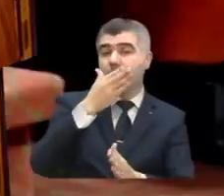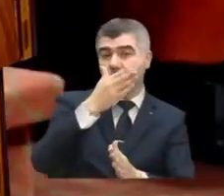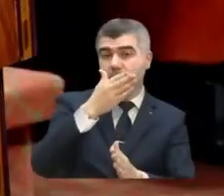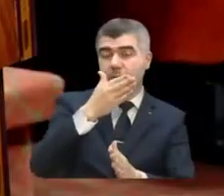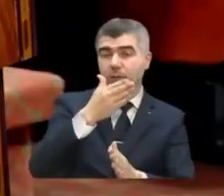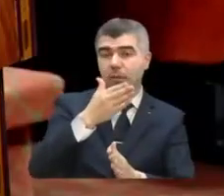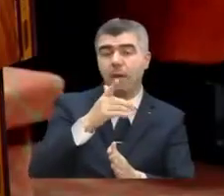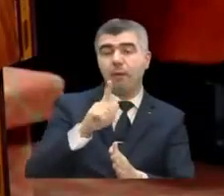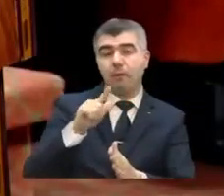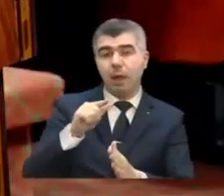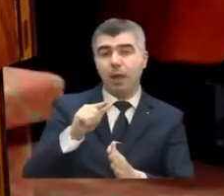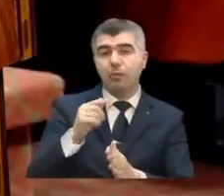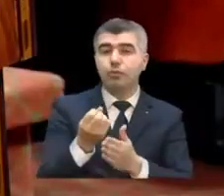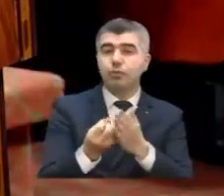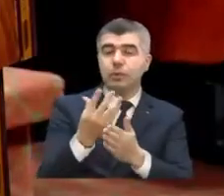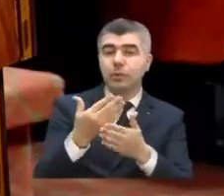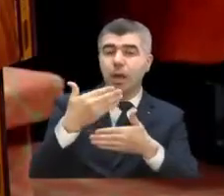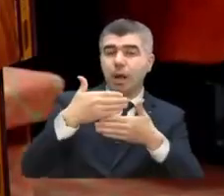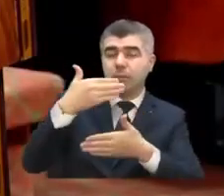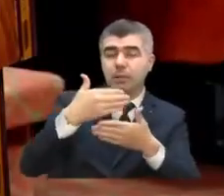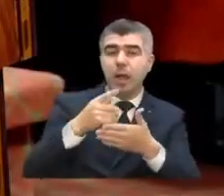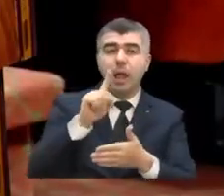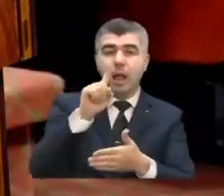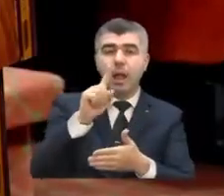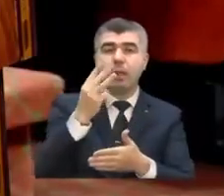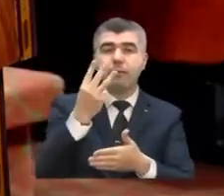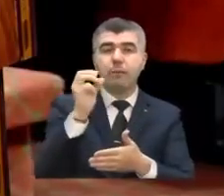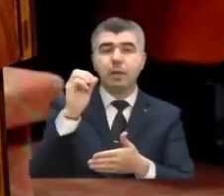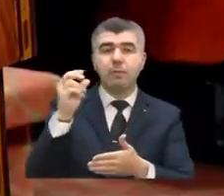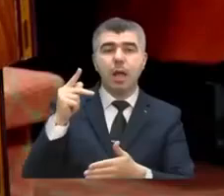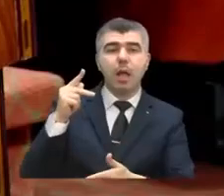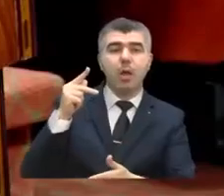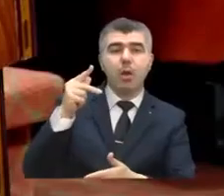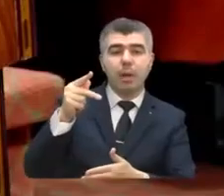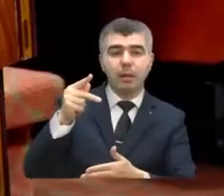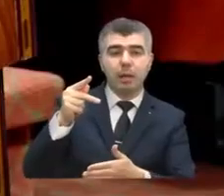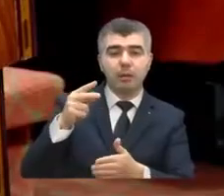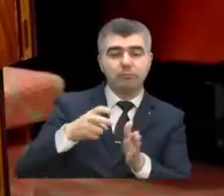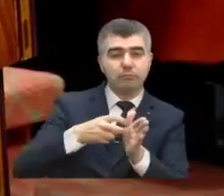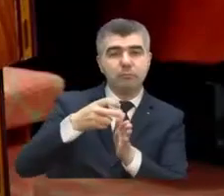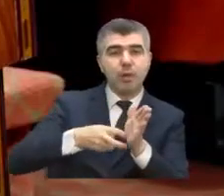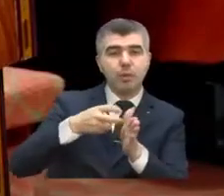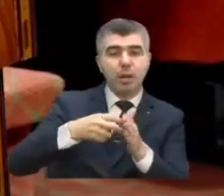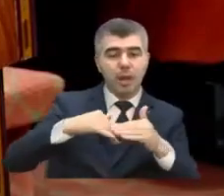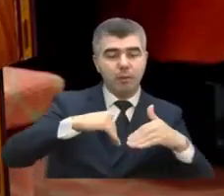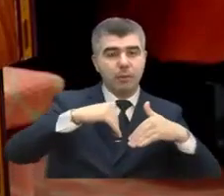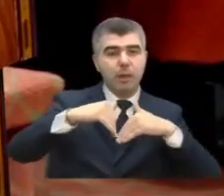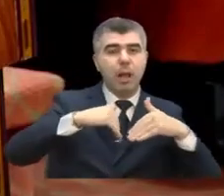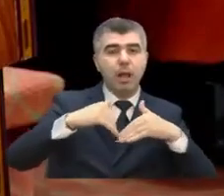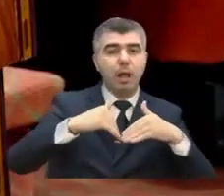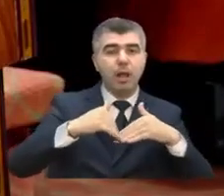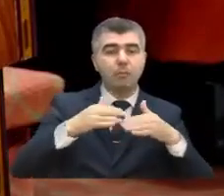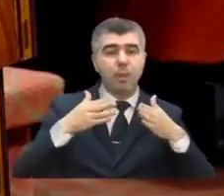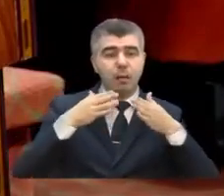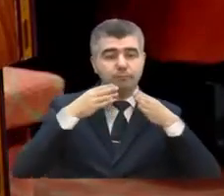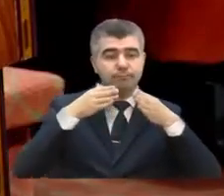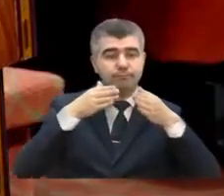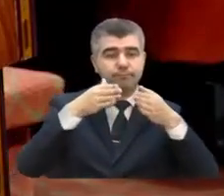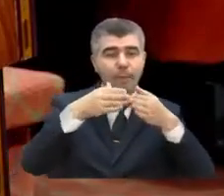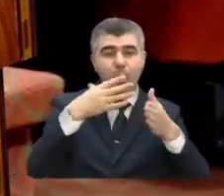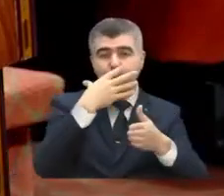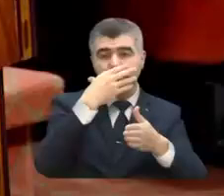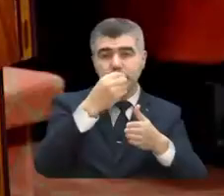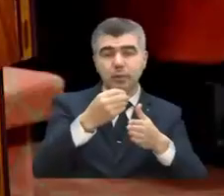طموح يهم إنشاء 1300 كيلومتر من الخطوط الجديدة للسرعة الفائقة و